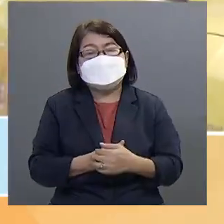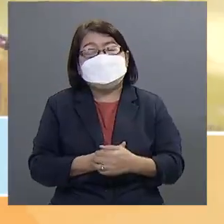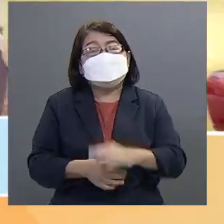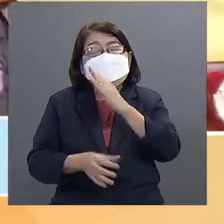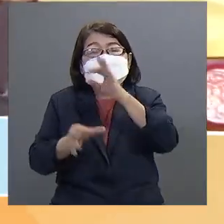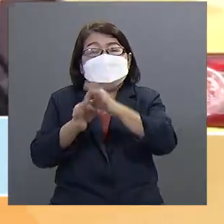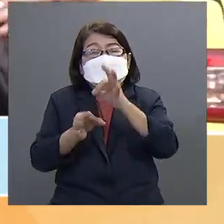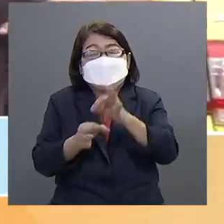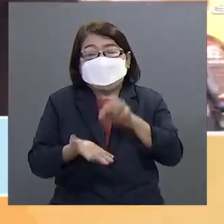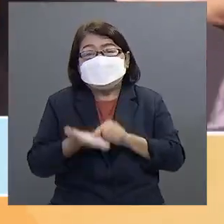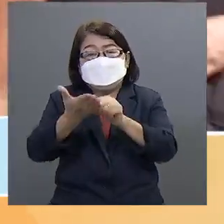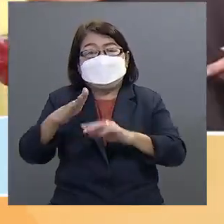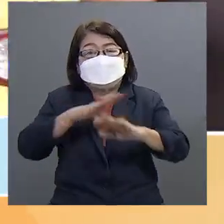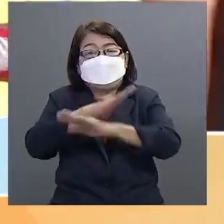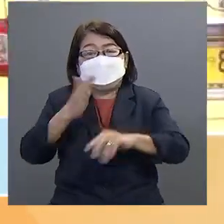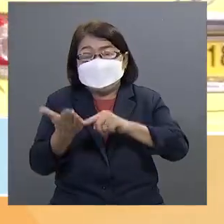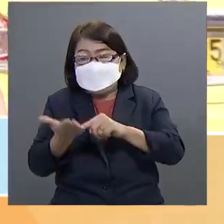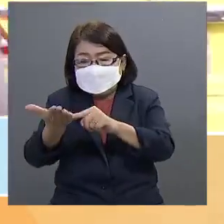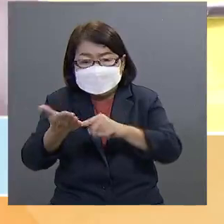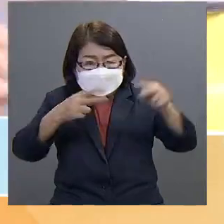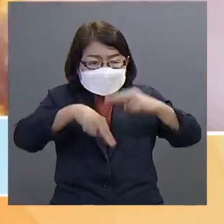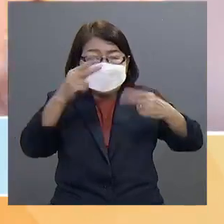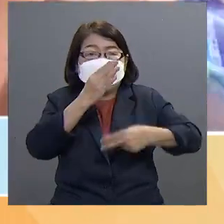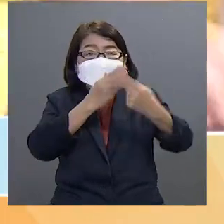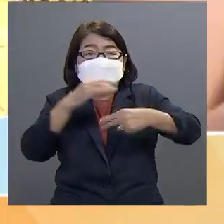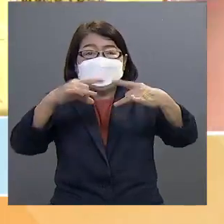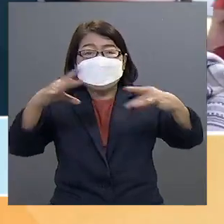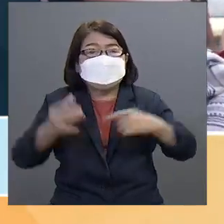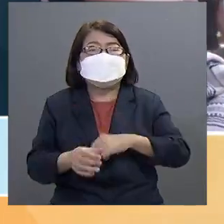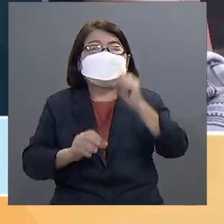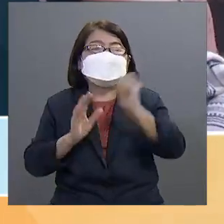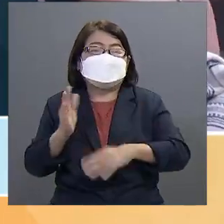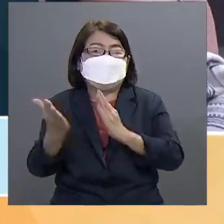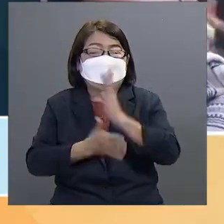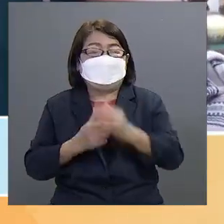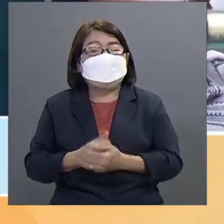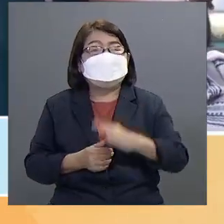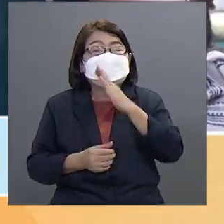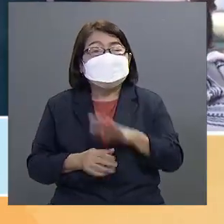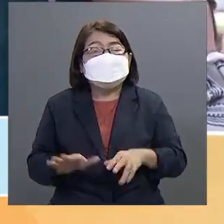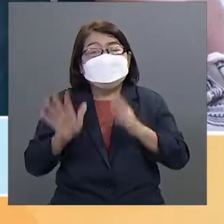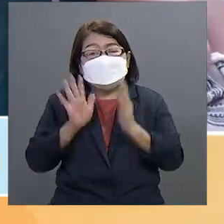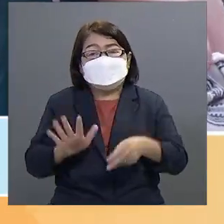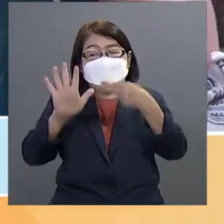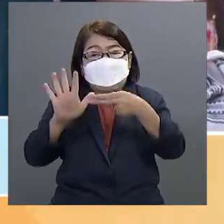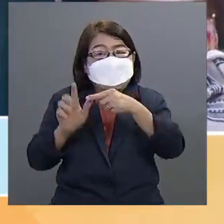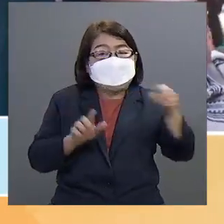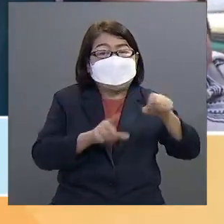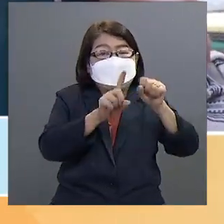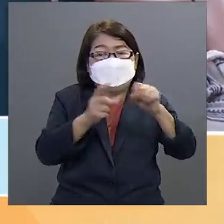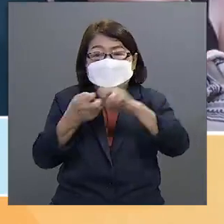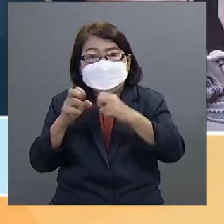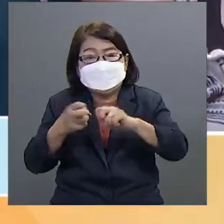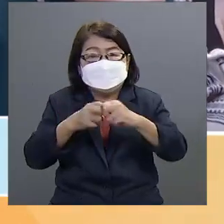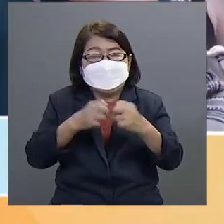ต่โรงแรมคุณไม่ถูกต้องเนี่ยไปกู้ไม่ได้นะครับสมมติว่าสัก 50,000 รายถึงแสนรายที่มีปัญหาอยู่เนี่ยถ้าเขาเกิดได้โรงแรมประเภท2ก็